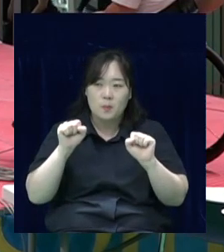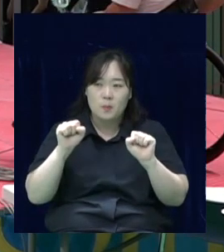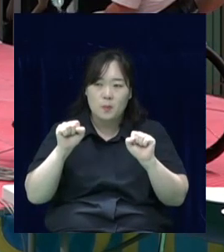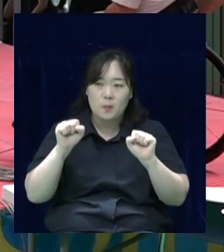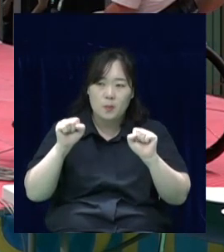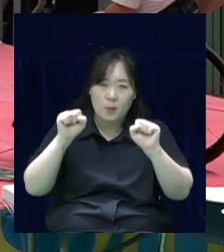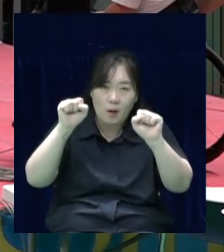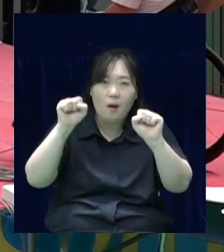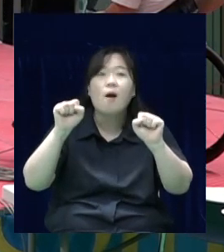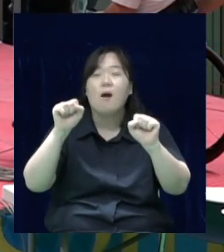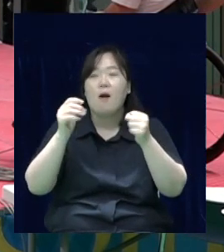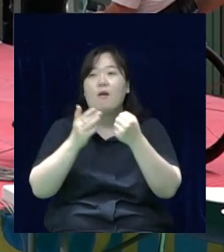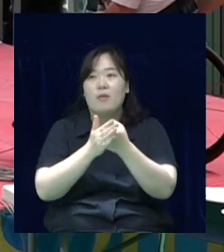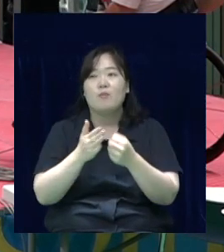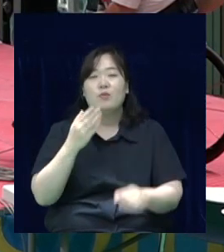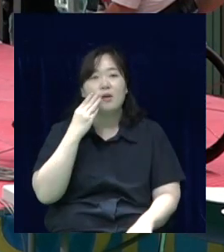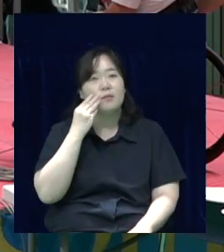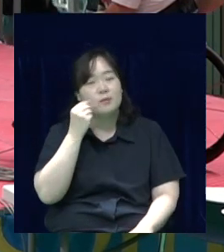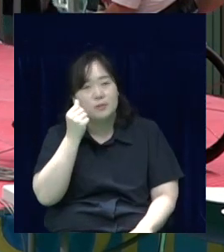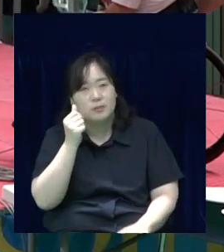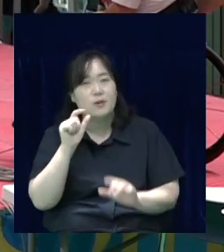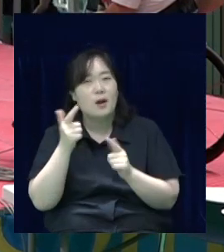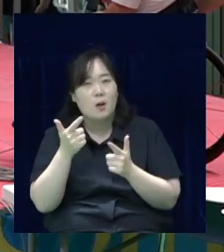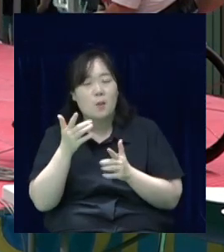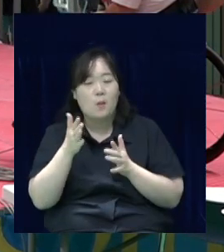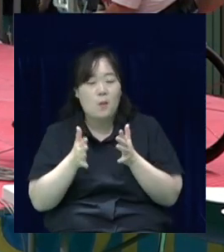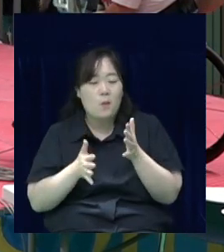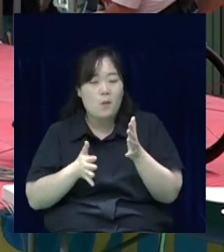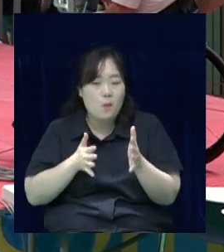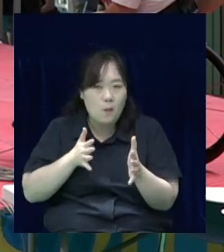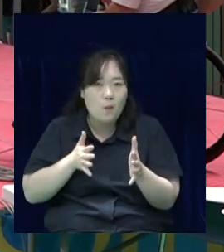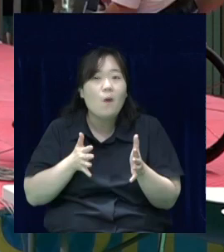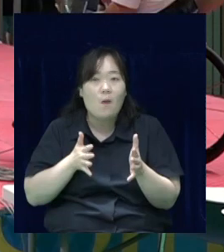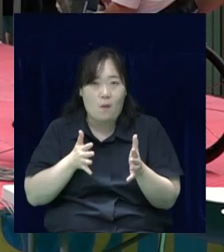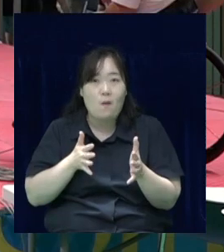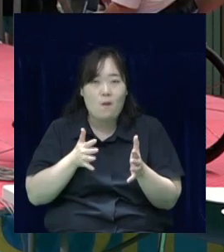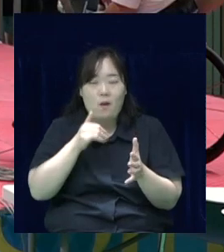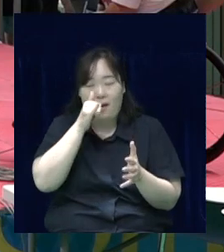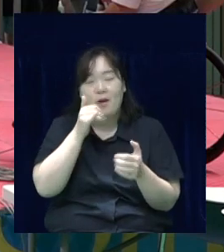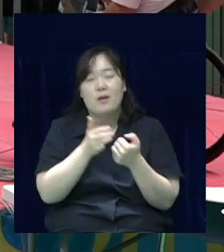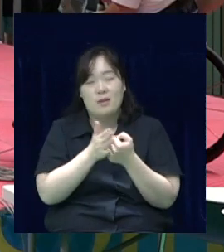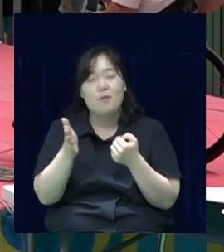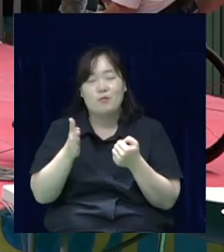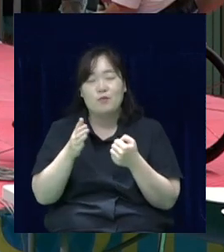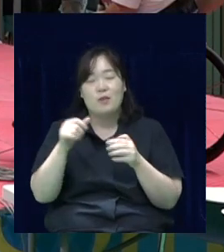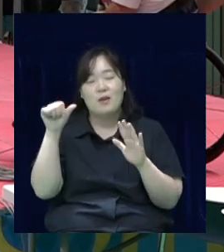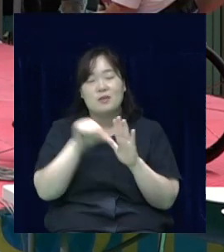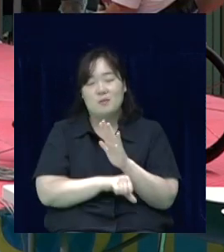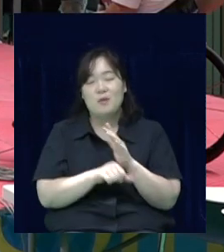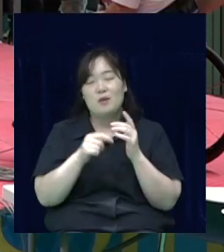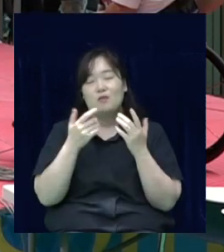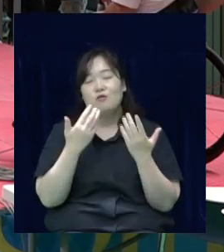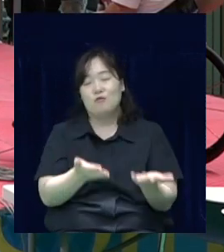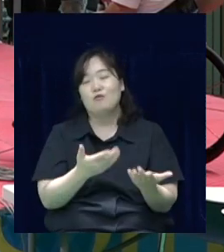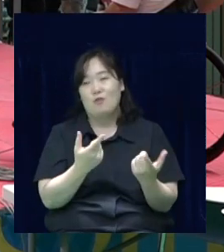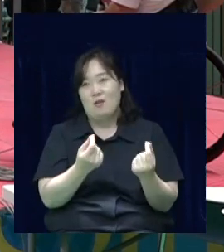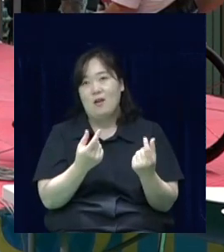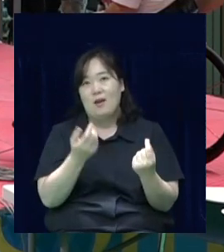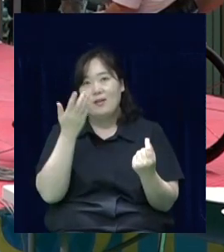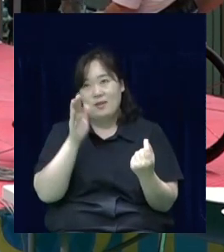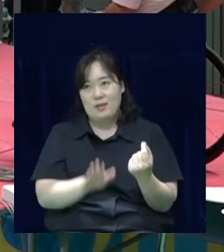계신 주심께서 네. 조금 파워를 주시지 않았나 이렇게 생각되었습니다. 그렇군요. 어찌됐든 조은호 선수는 또 두 번째 시도